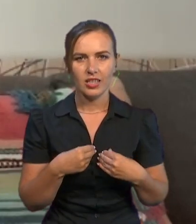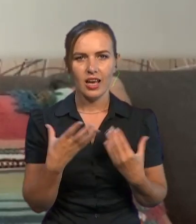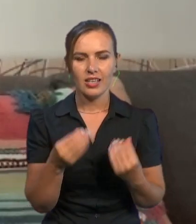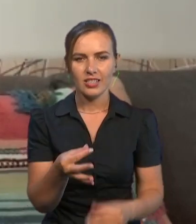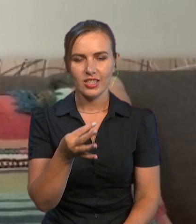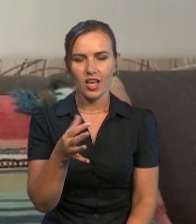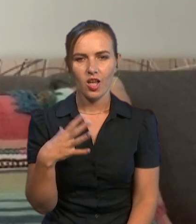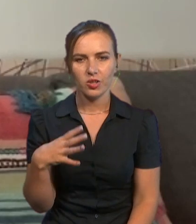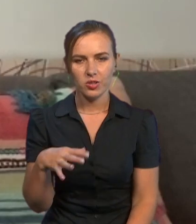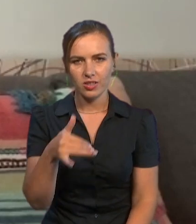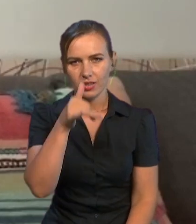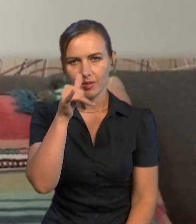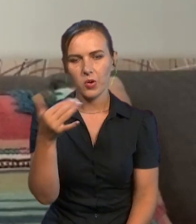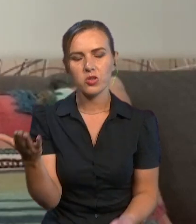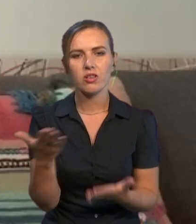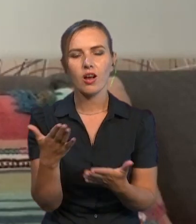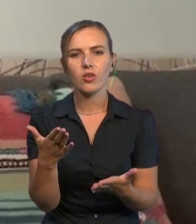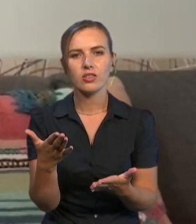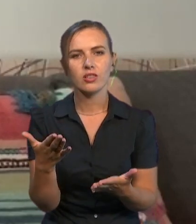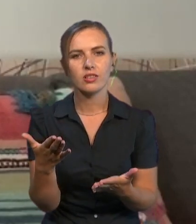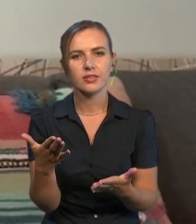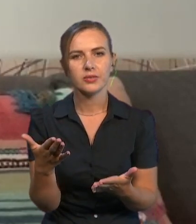не можу якось, мабуть,